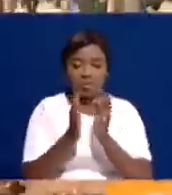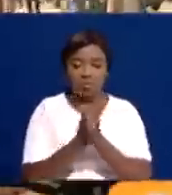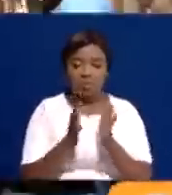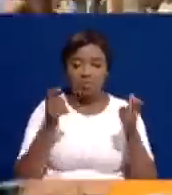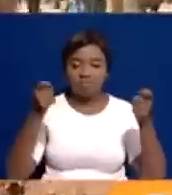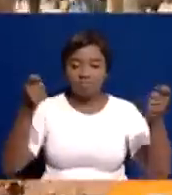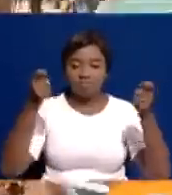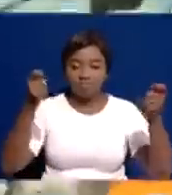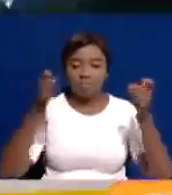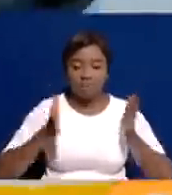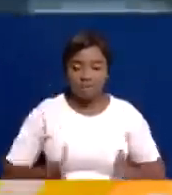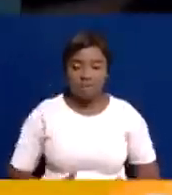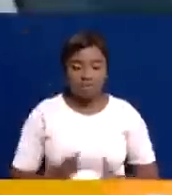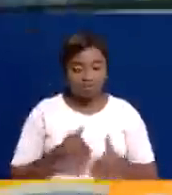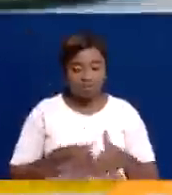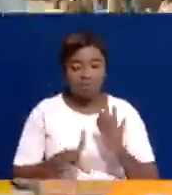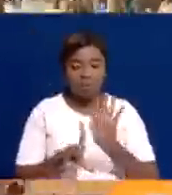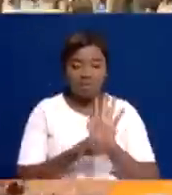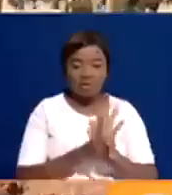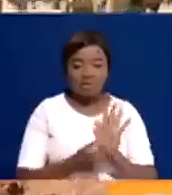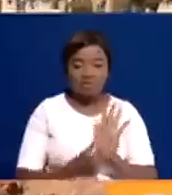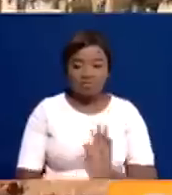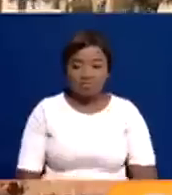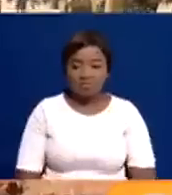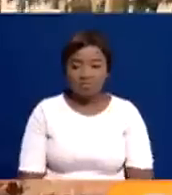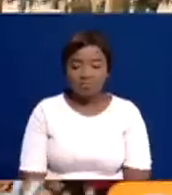na sheria. Seth Olale,